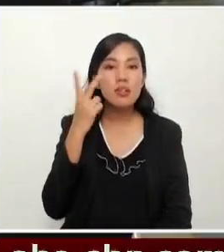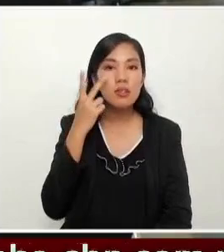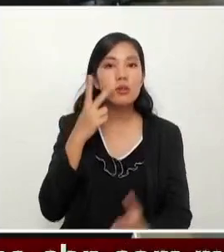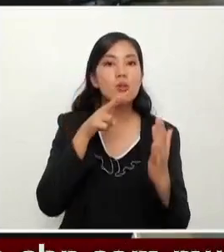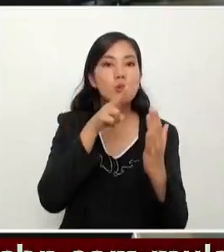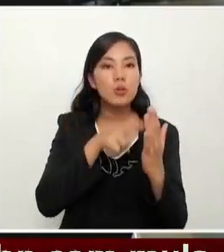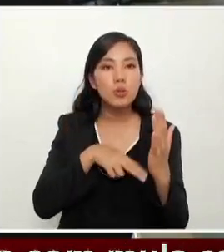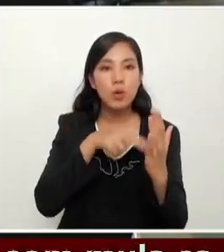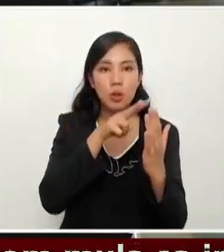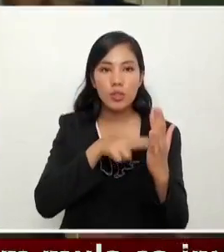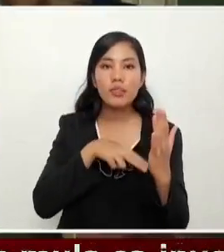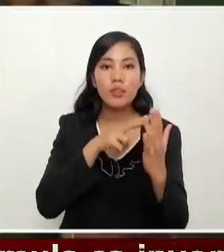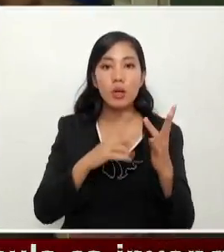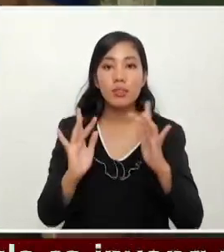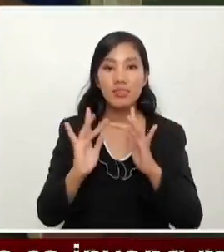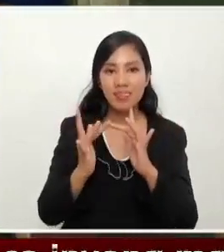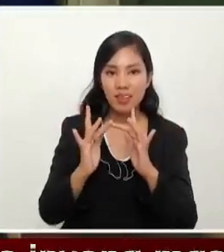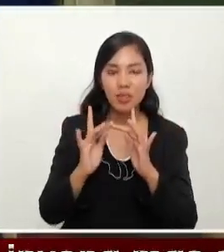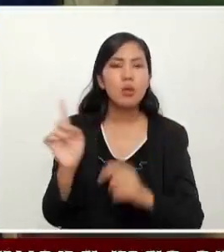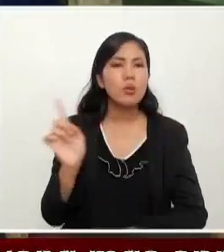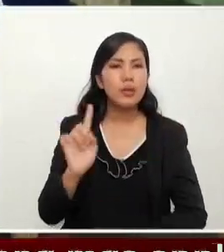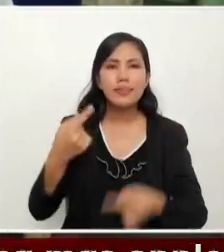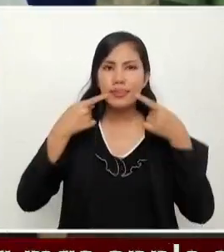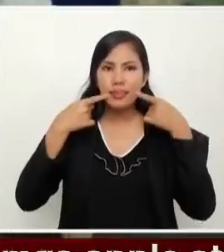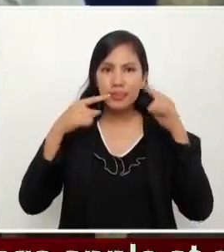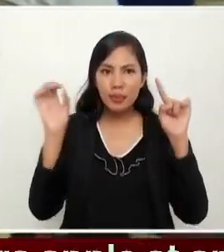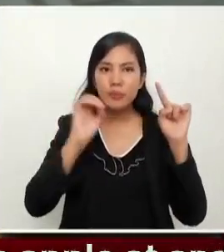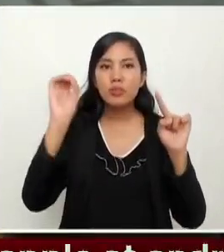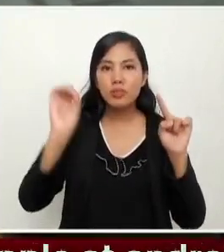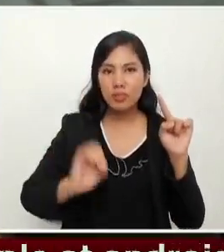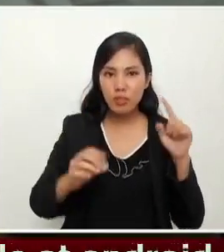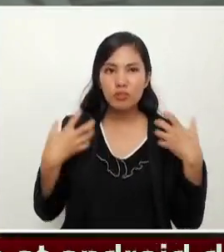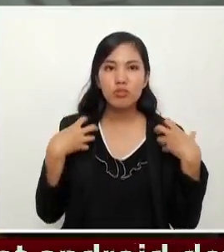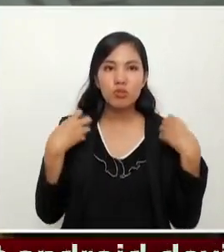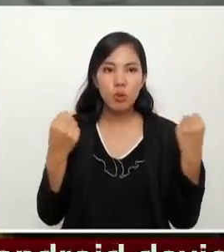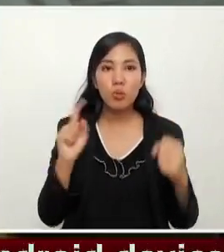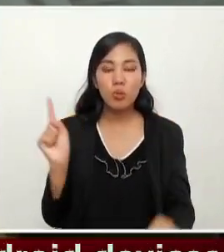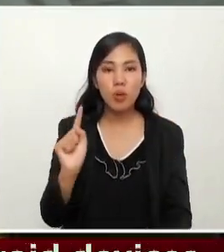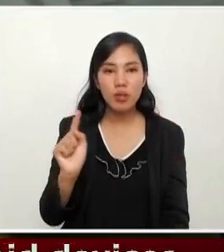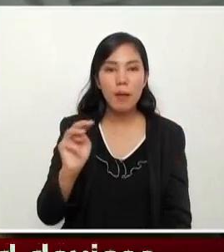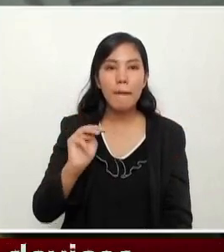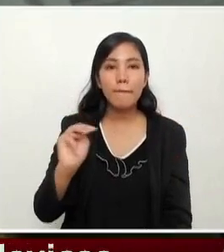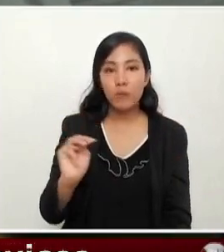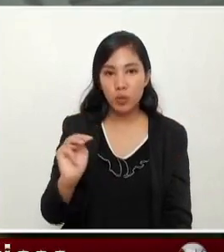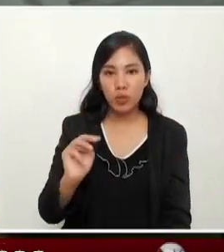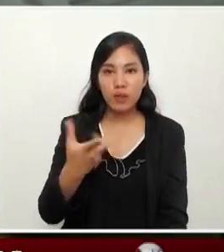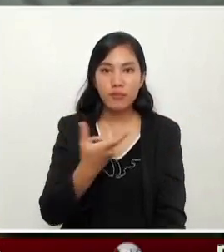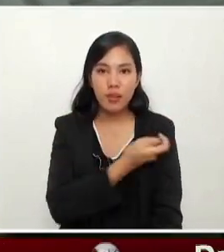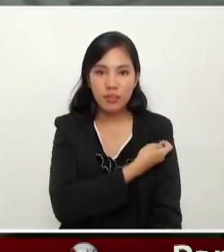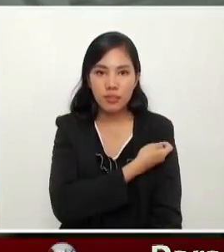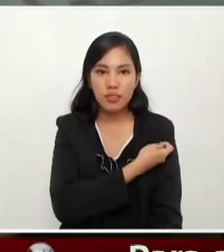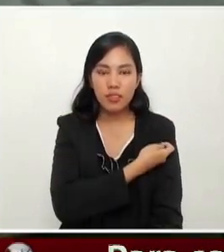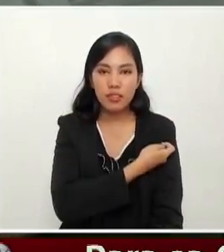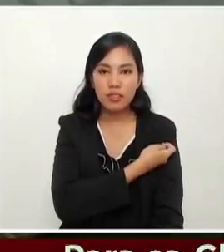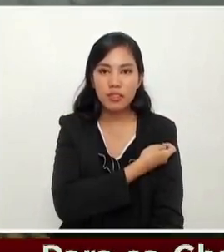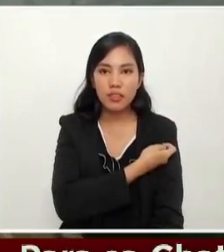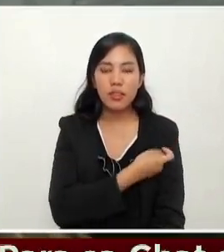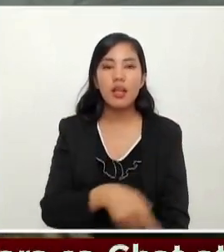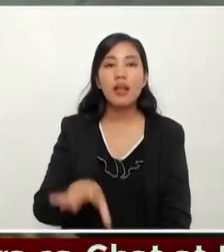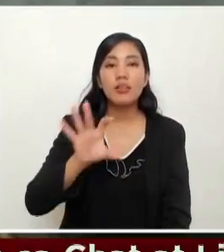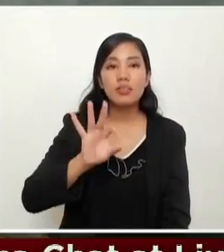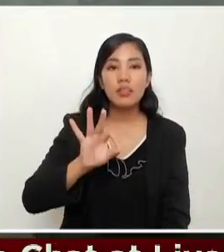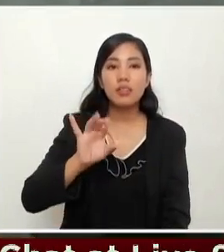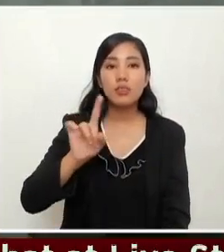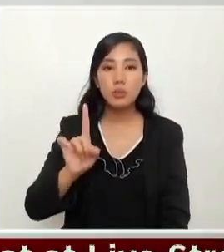ng Moderna COVID vaccine na nasa 94.1%. Willing na po ako magpabaksine kasi nakikita ko